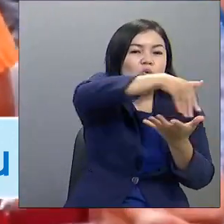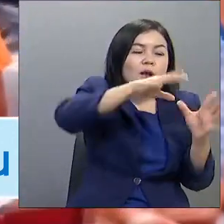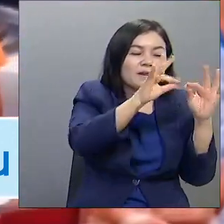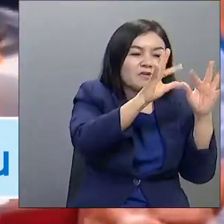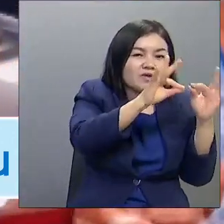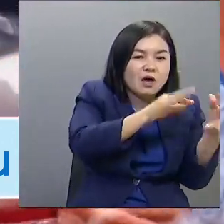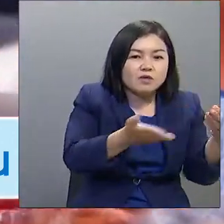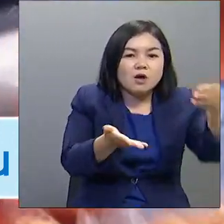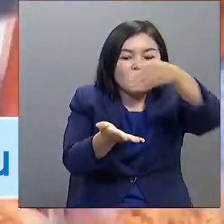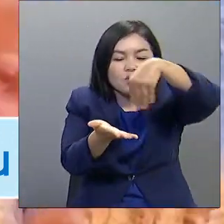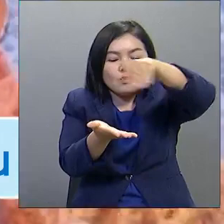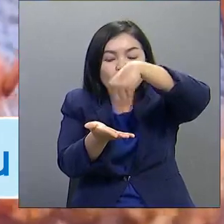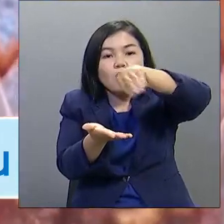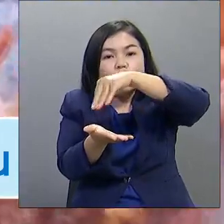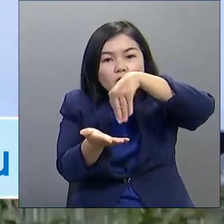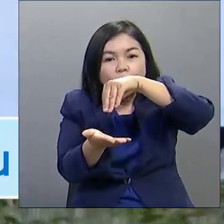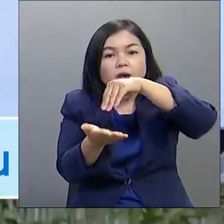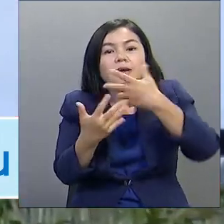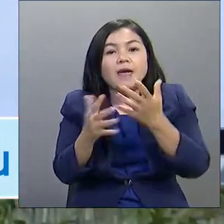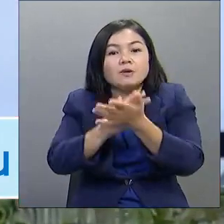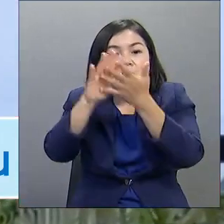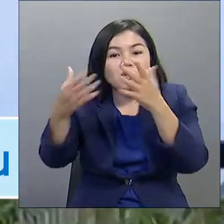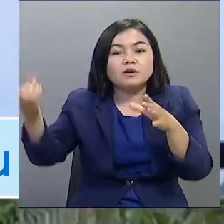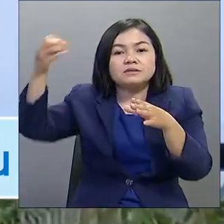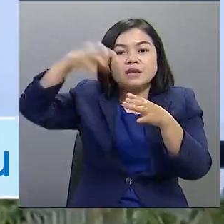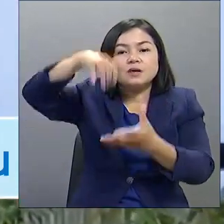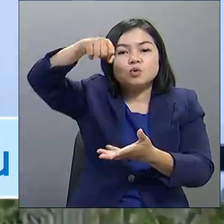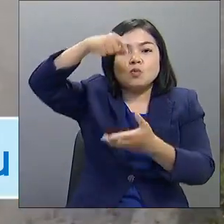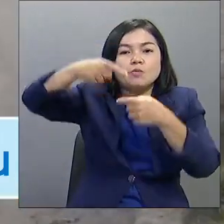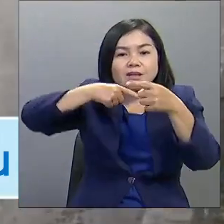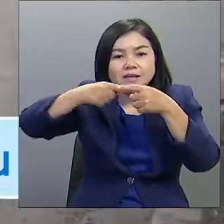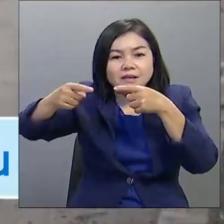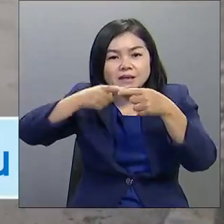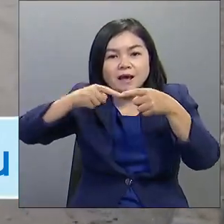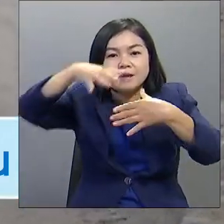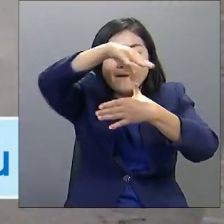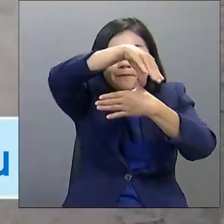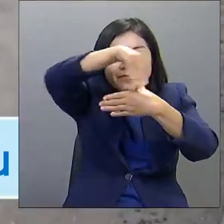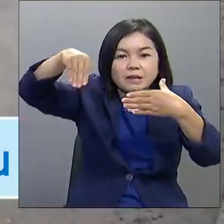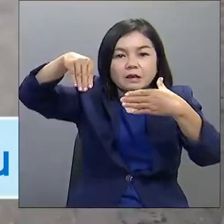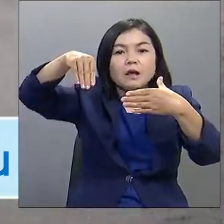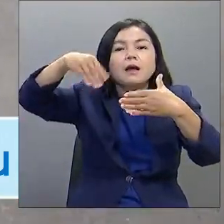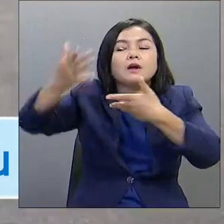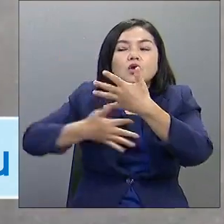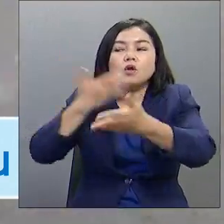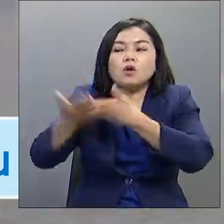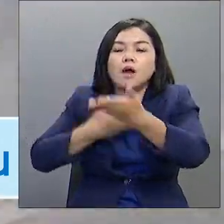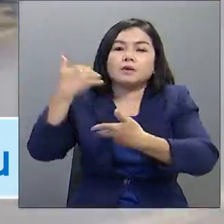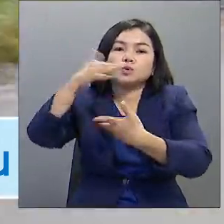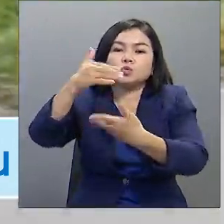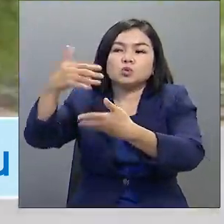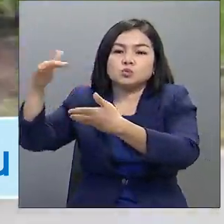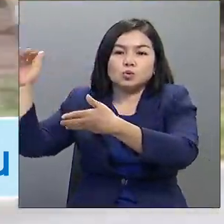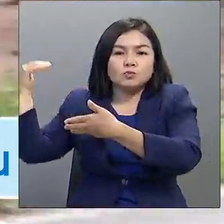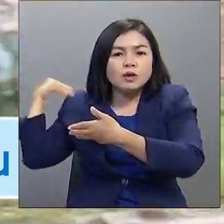เหนียวที่ทอดเอาไว้นำบรรจุลงในถุงพลาสติกแก้วแล้วใช้เครื่องซีลปิดปากให้สนิทรอส่งขายให้กับลูกค้าได้เ